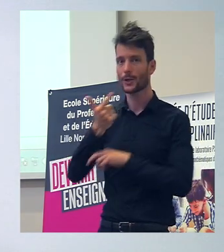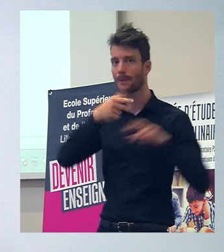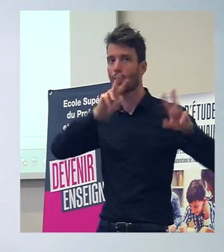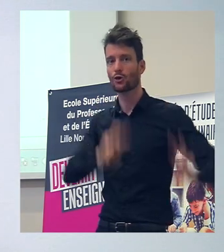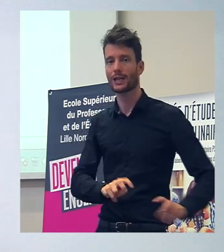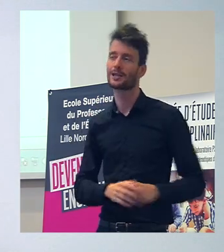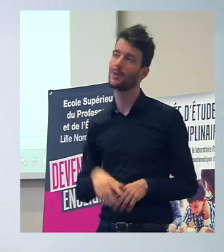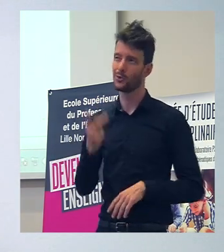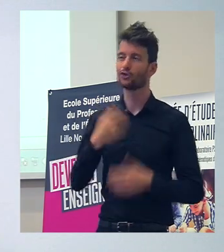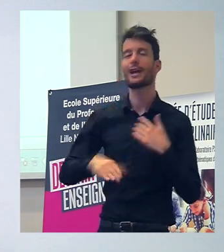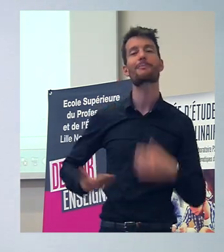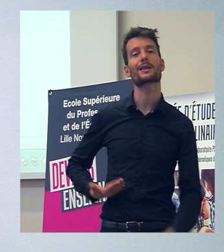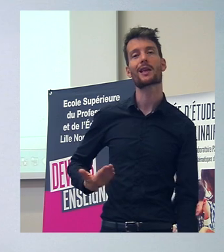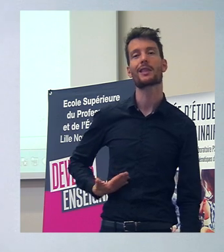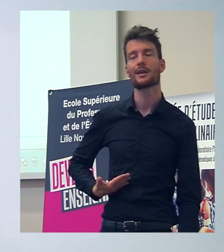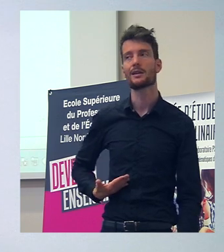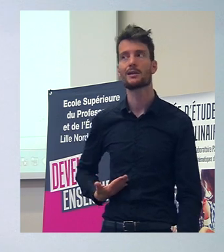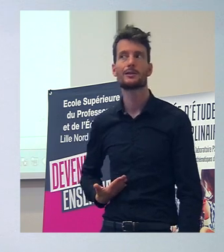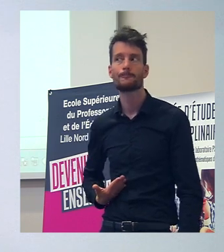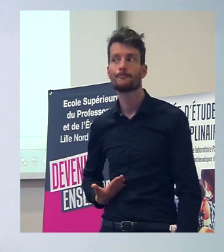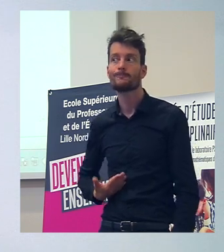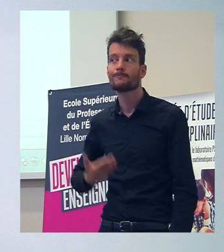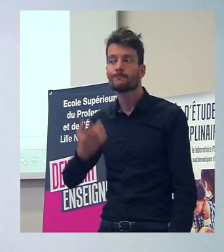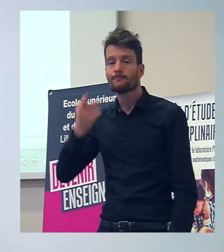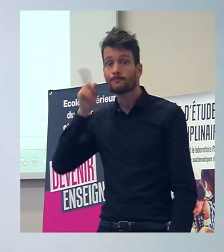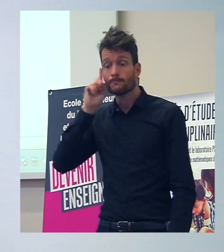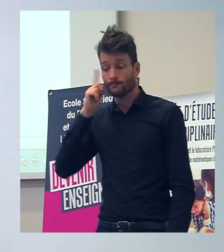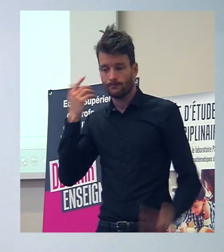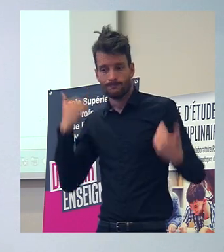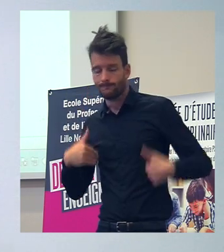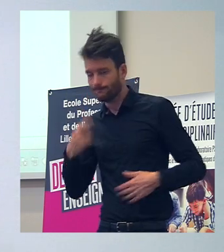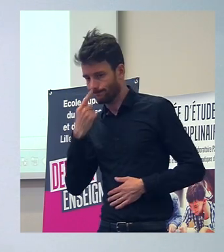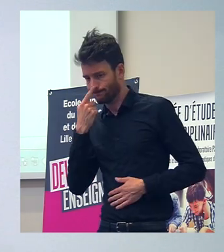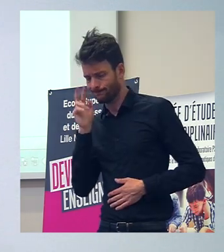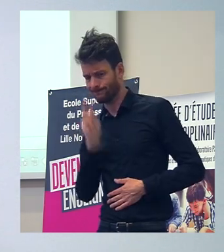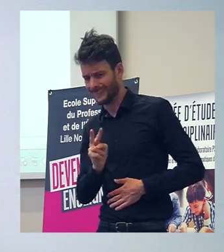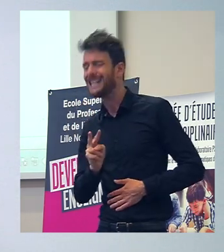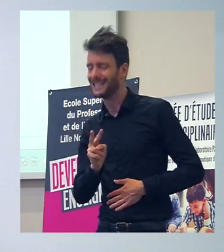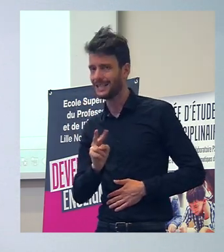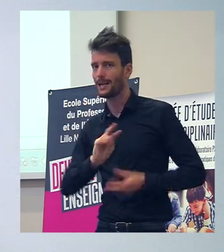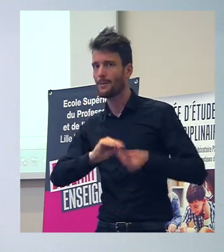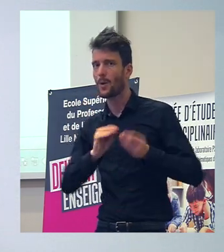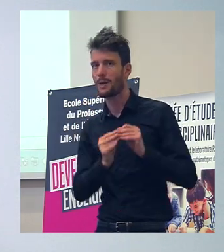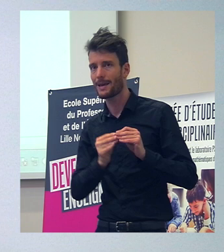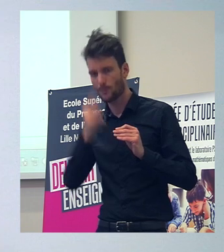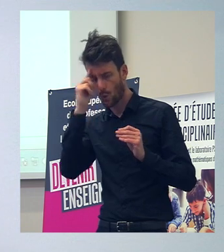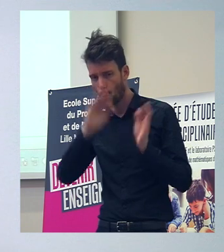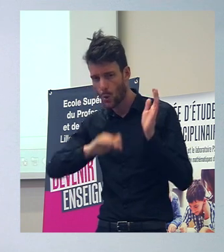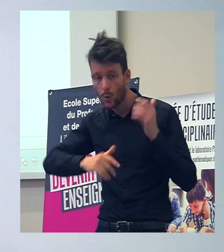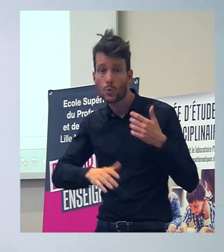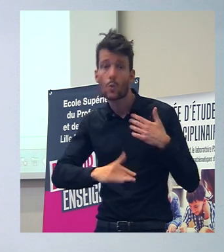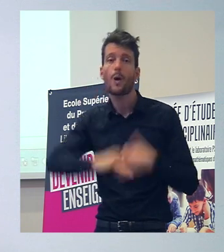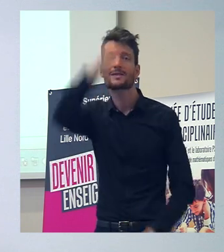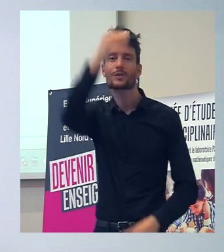essentiellement en maternelle, parce que pour moi, je savais que ça posait problème sur le plan de la croissance.